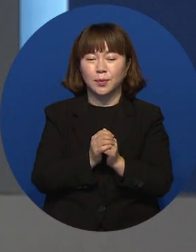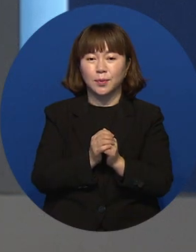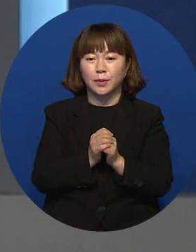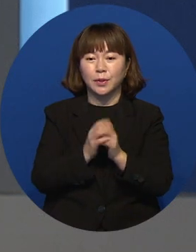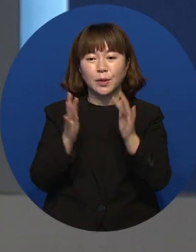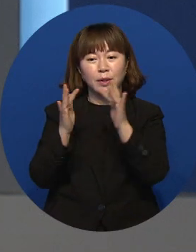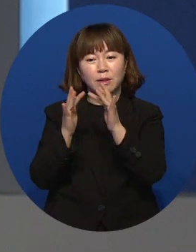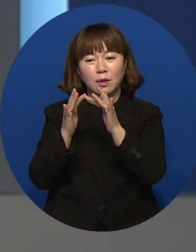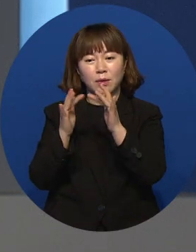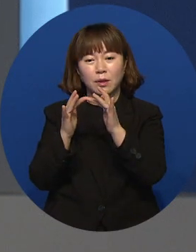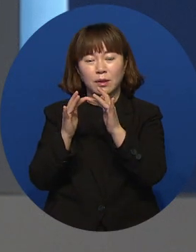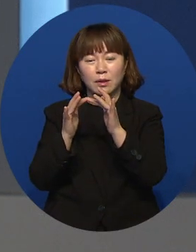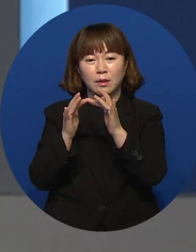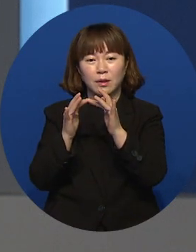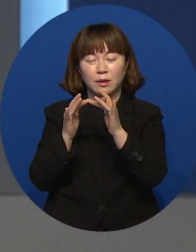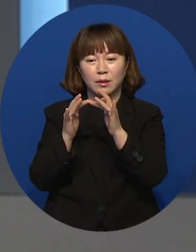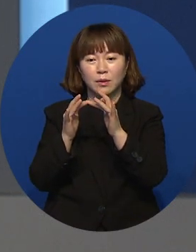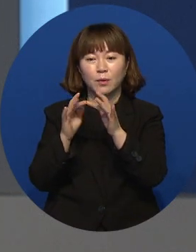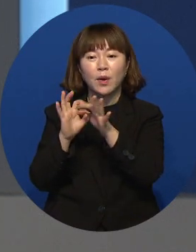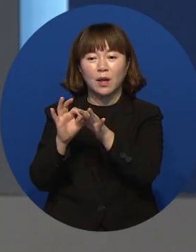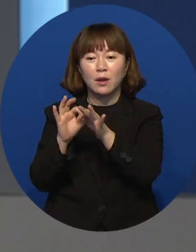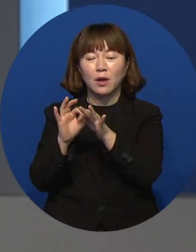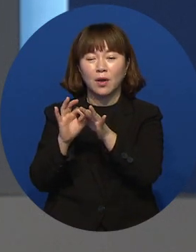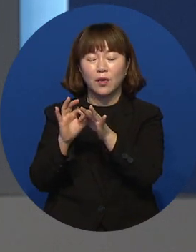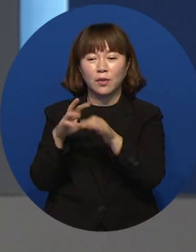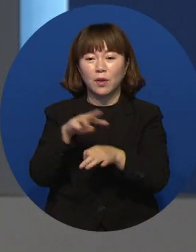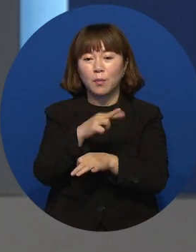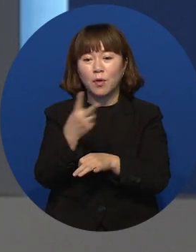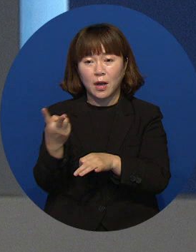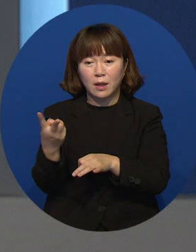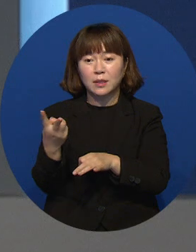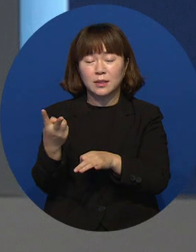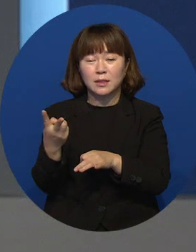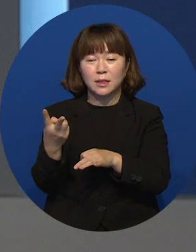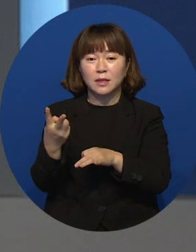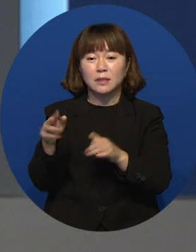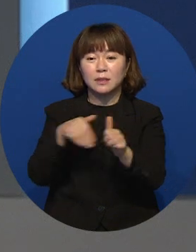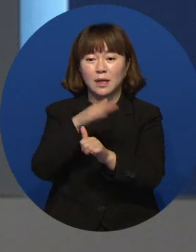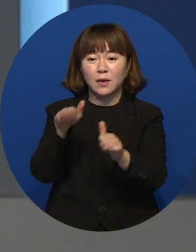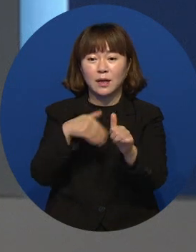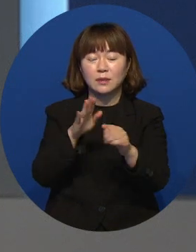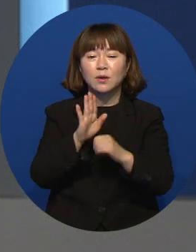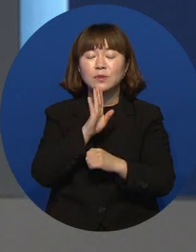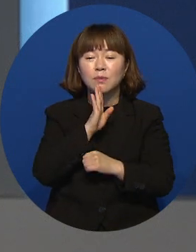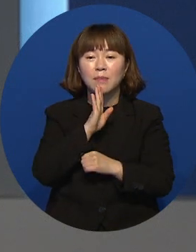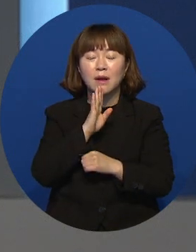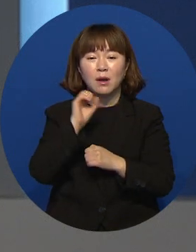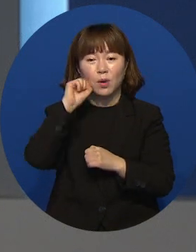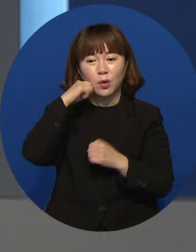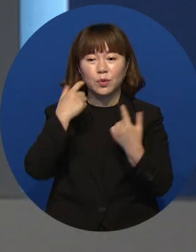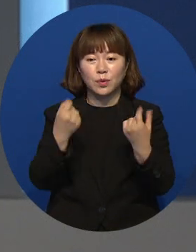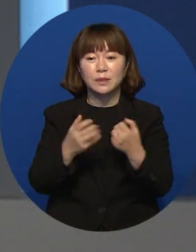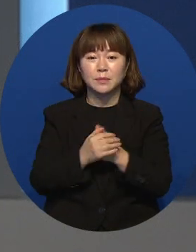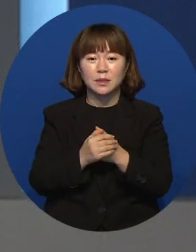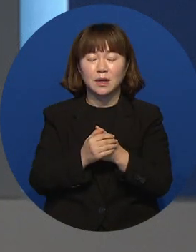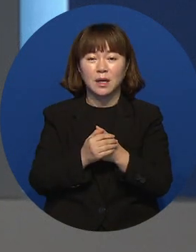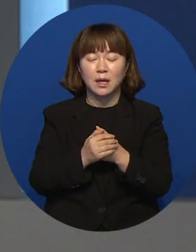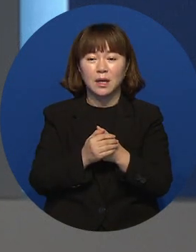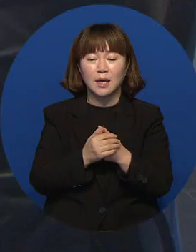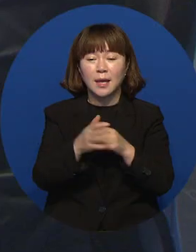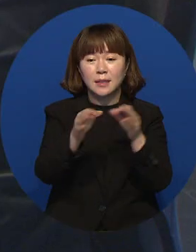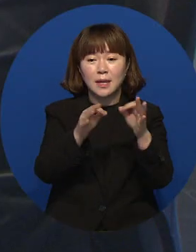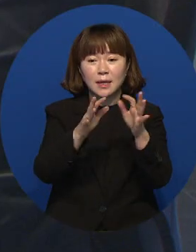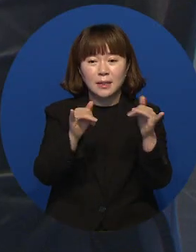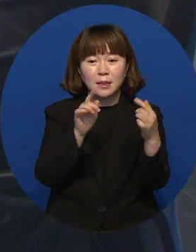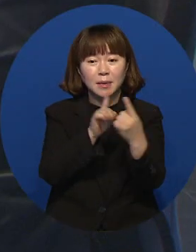때문에 더 충격이 컸다 이런 좀 생각이 듭니다 그래서 실제로 소상 국민들을 만나서 이야기를 하다 보면은 가장